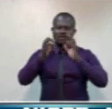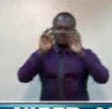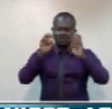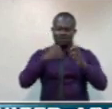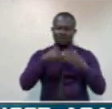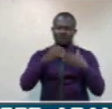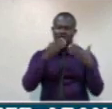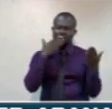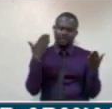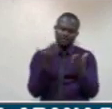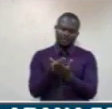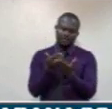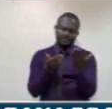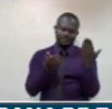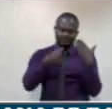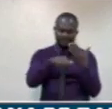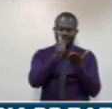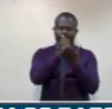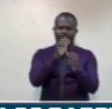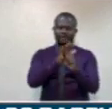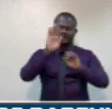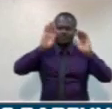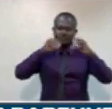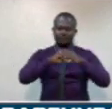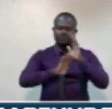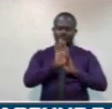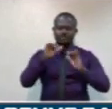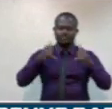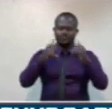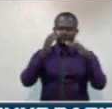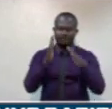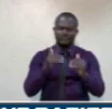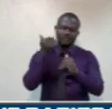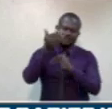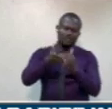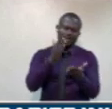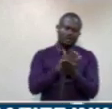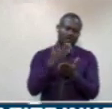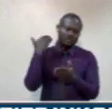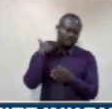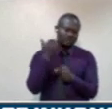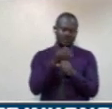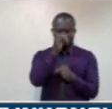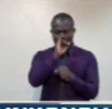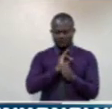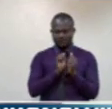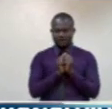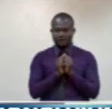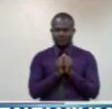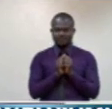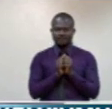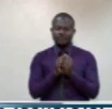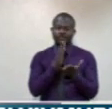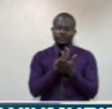ko kugira ubuyobozi bwiza aribyo byagize uruhare mu gutera imbere k'uyu mukino nyuma yo guhagarika genocide yakorewe abatutsi